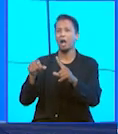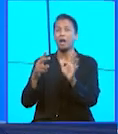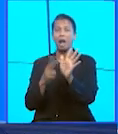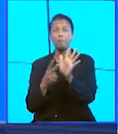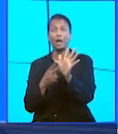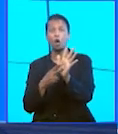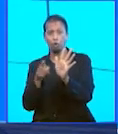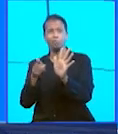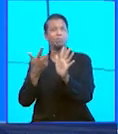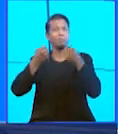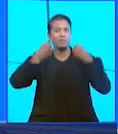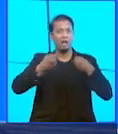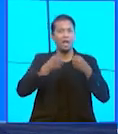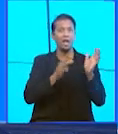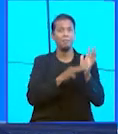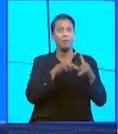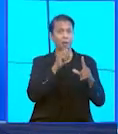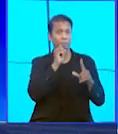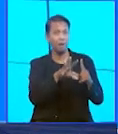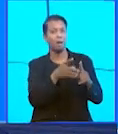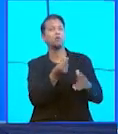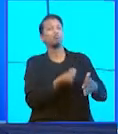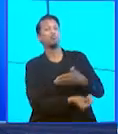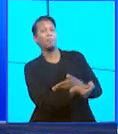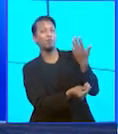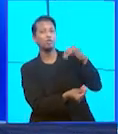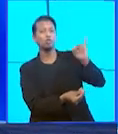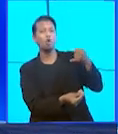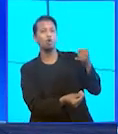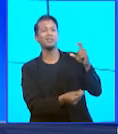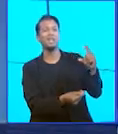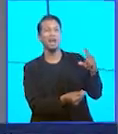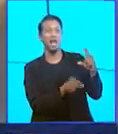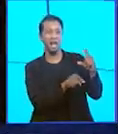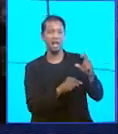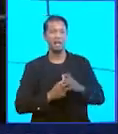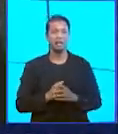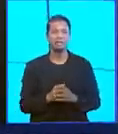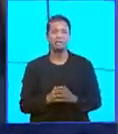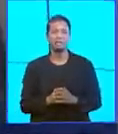Napoleon merupakan tahanan Mahkamah Agung dalam perkara suap Joko Chandra.